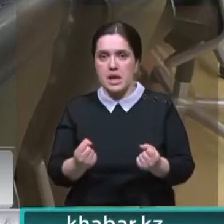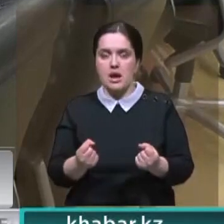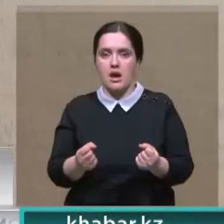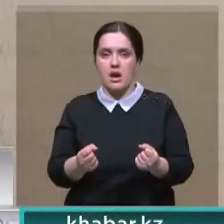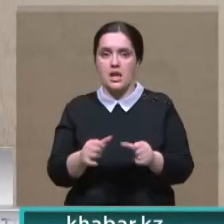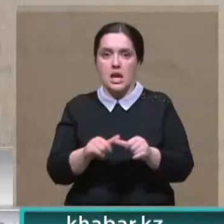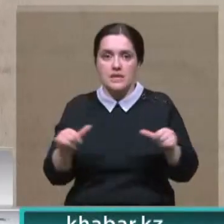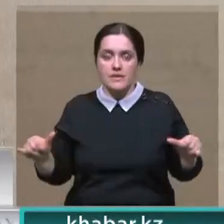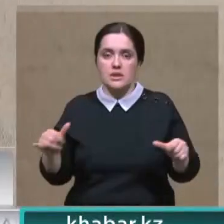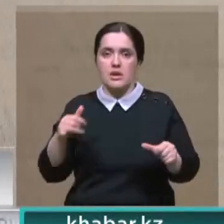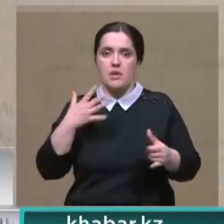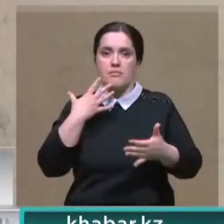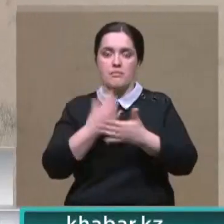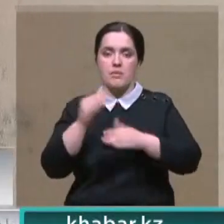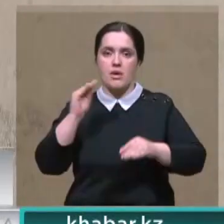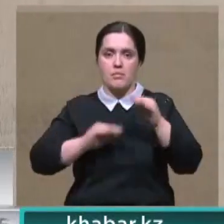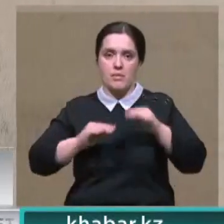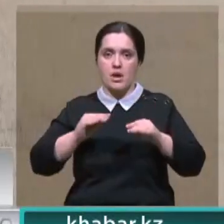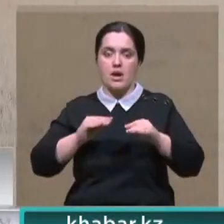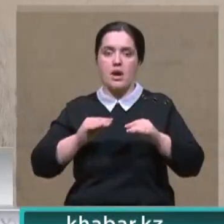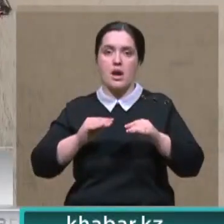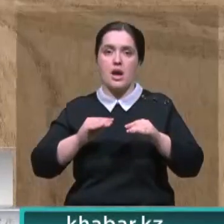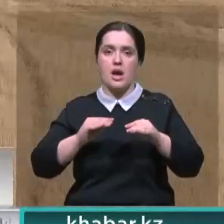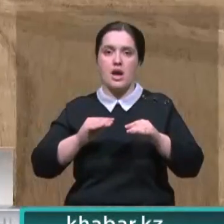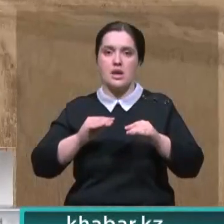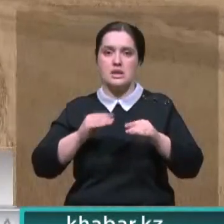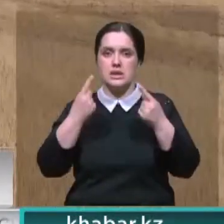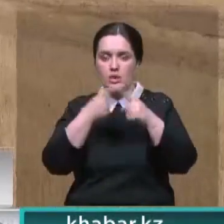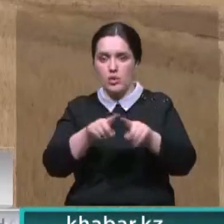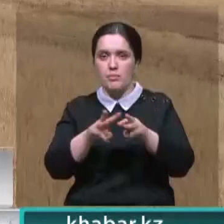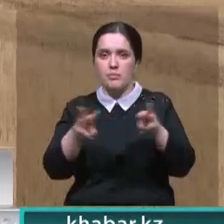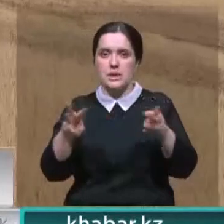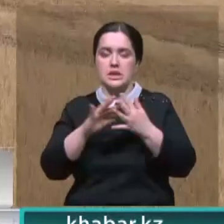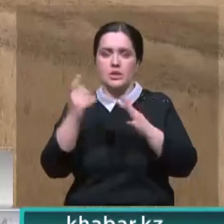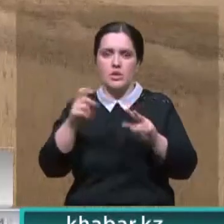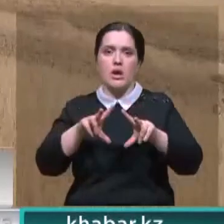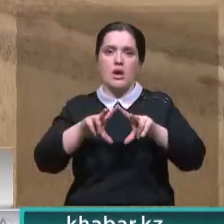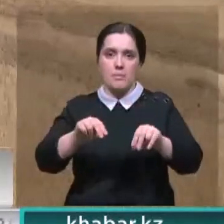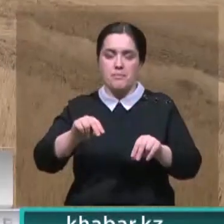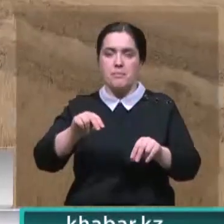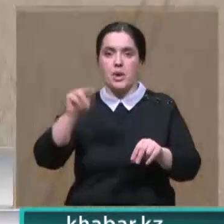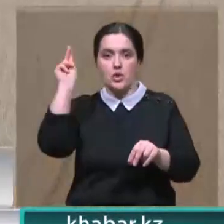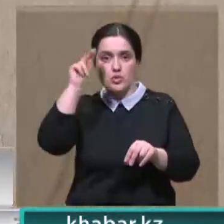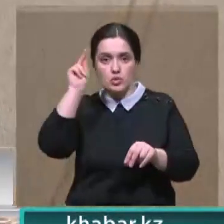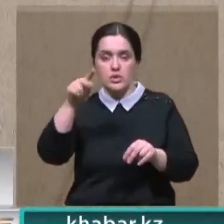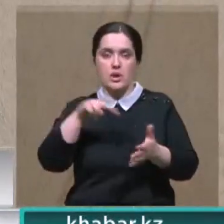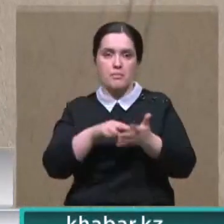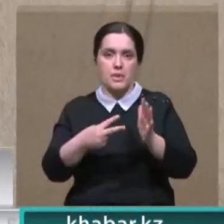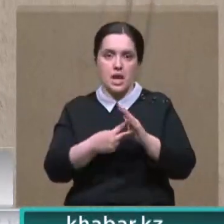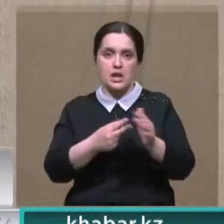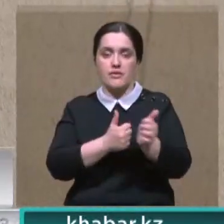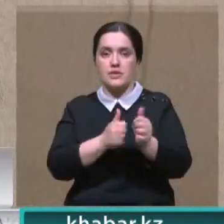местного сельхозмашиностроения, высказался парламентарий. А в Минсельхозе пообещали рассмотреть и изучить это